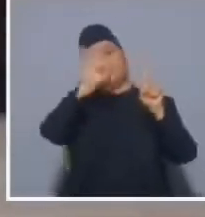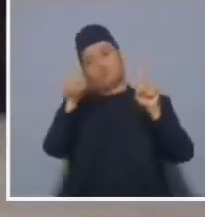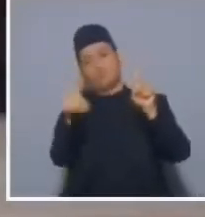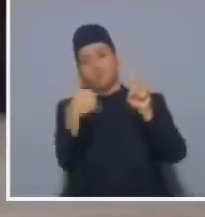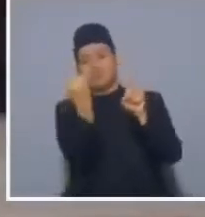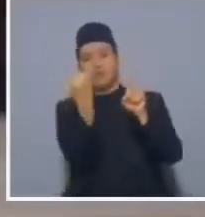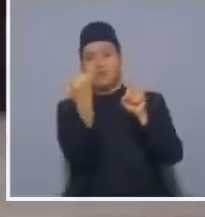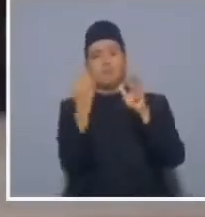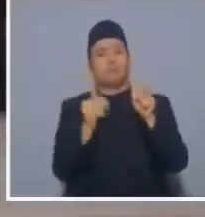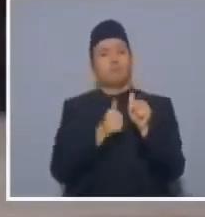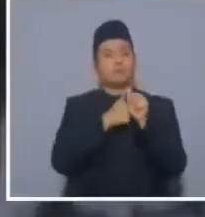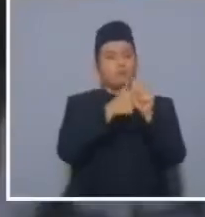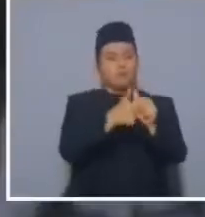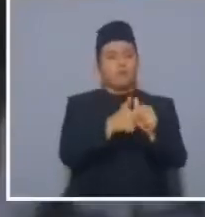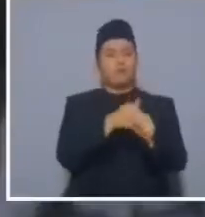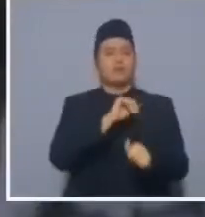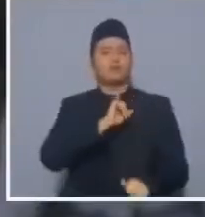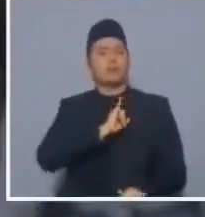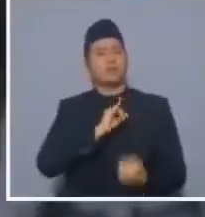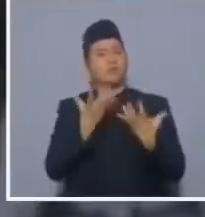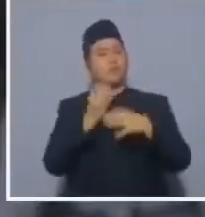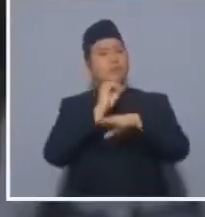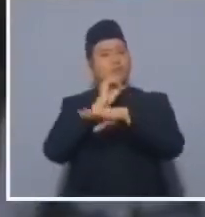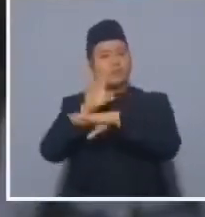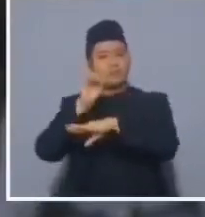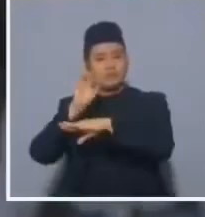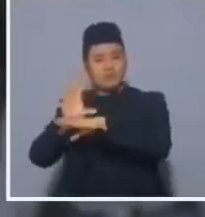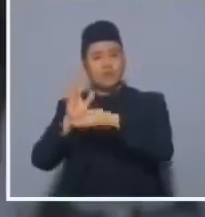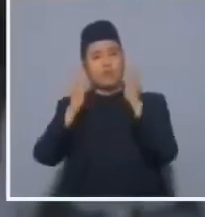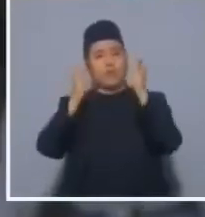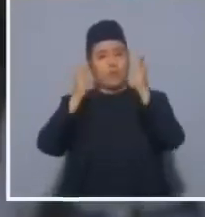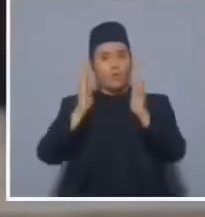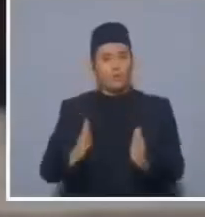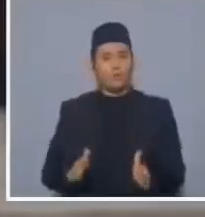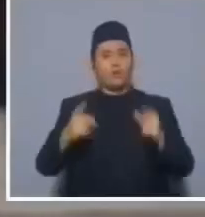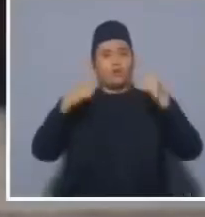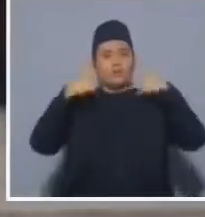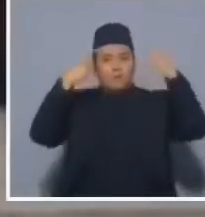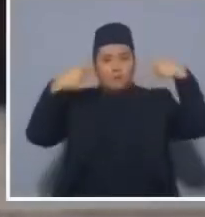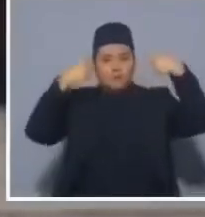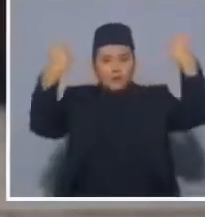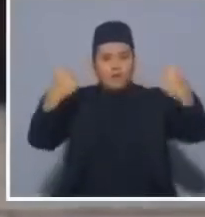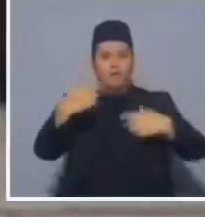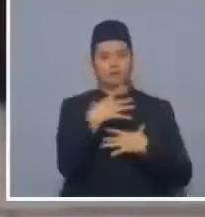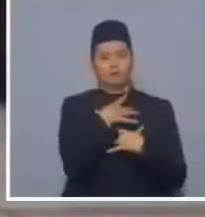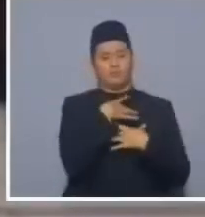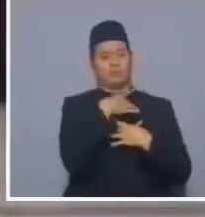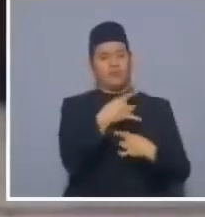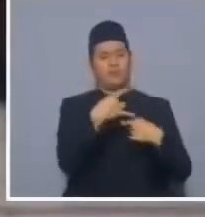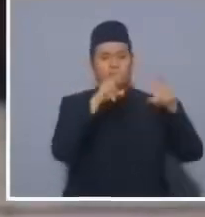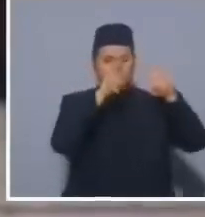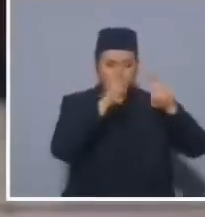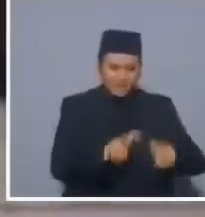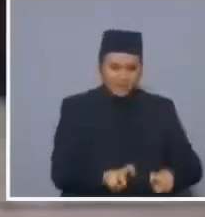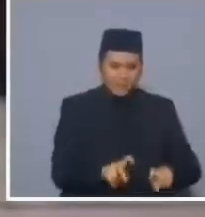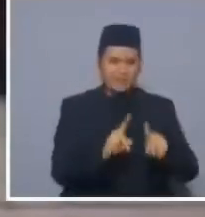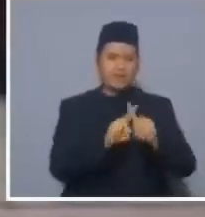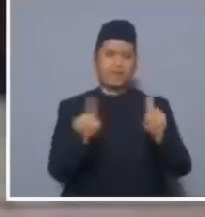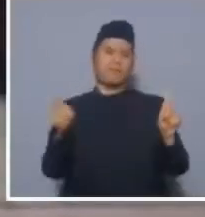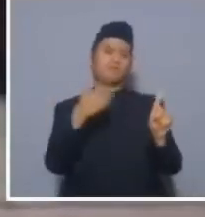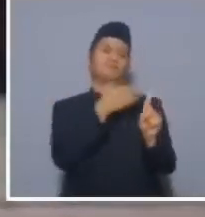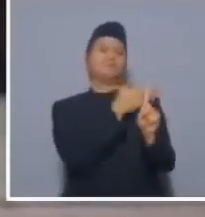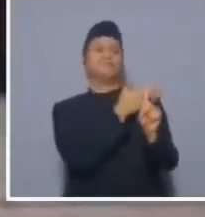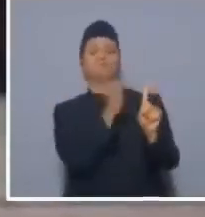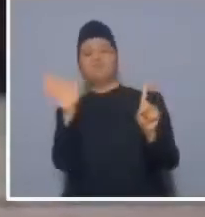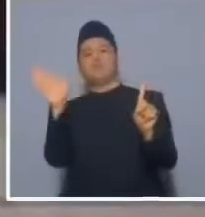apa nasihat Bro Fidaus kepada influencer-influencer ini yang mereka suka mengkaji dan kritikal tetapi tersasar